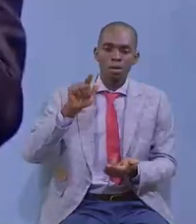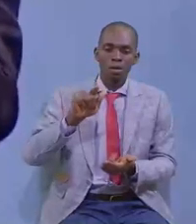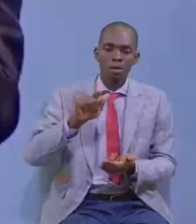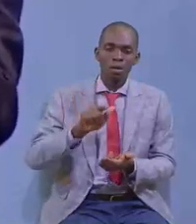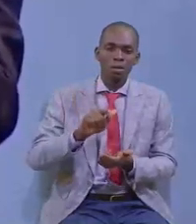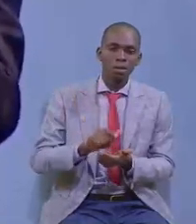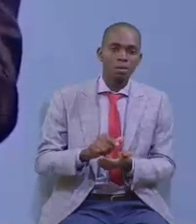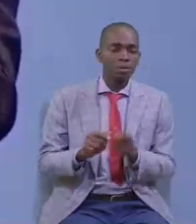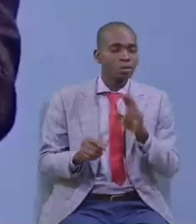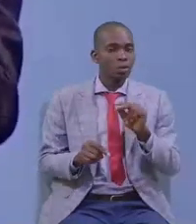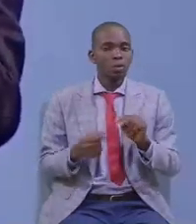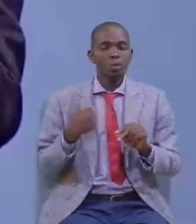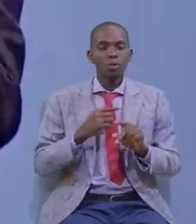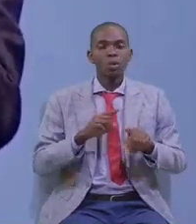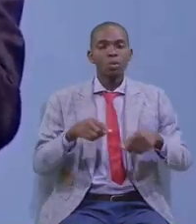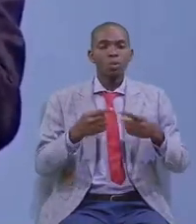va croissante.